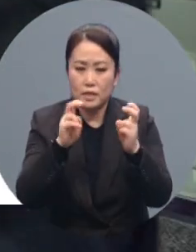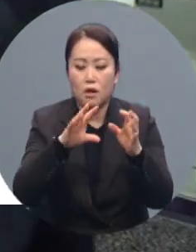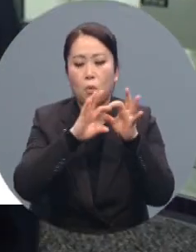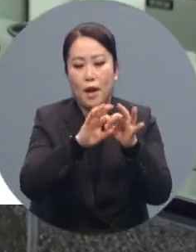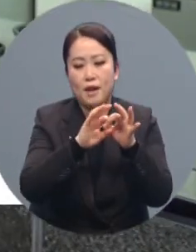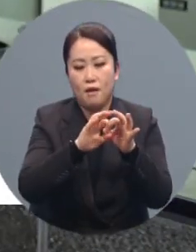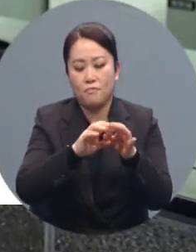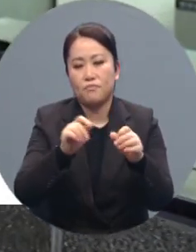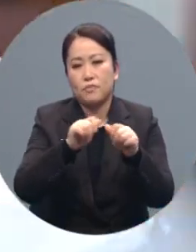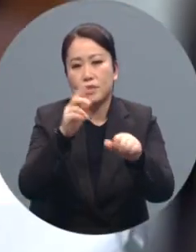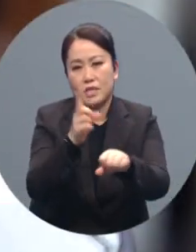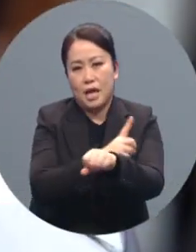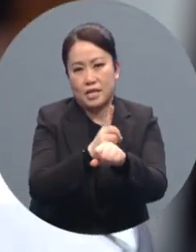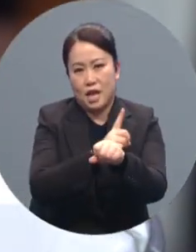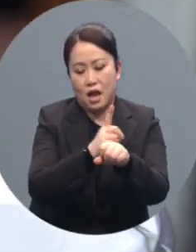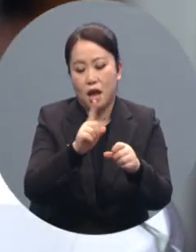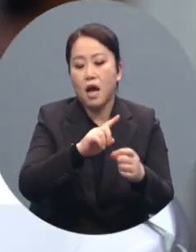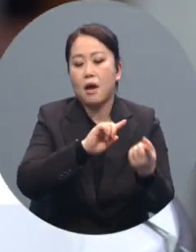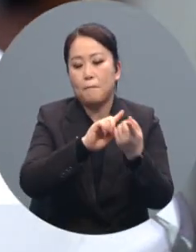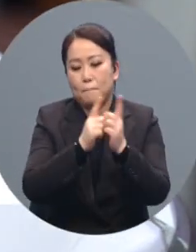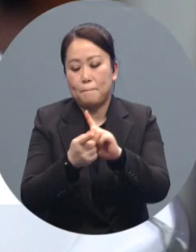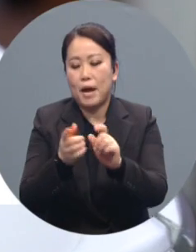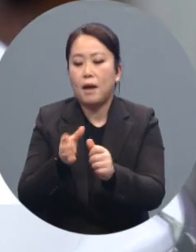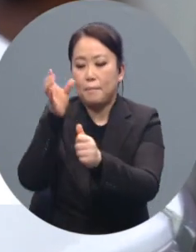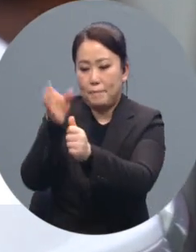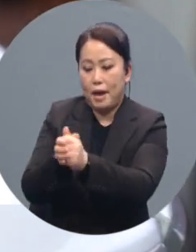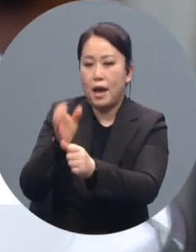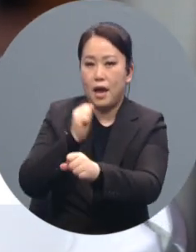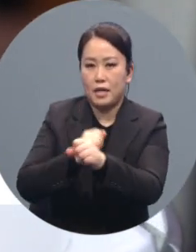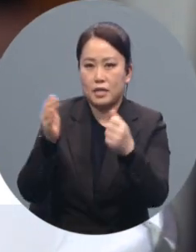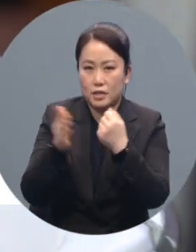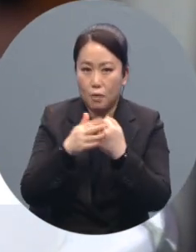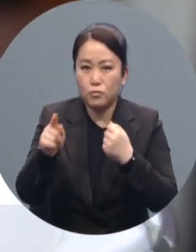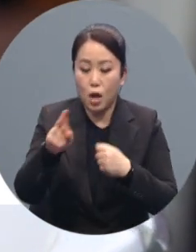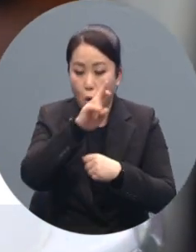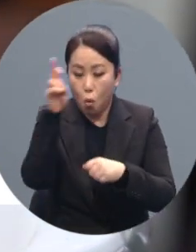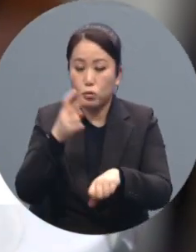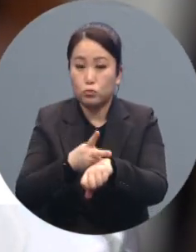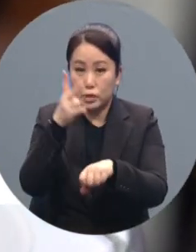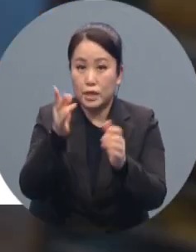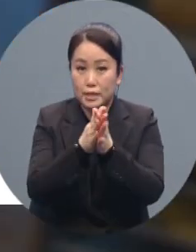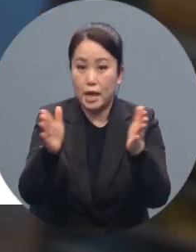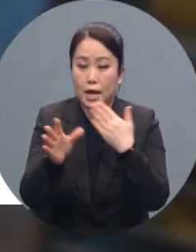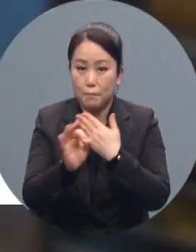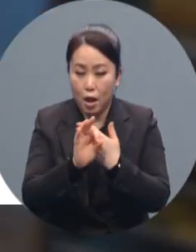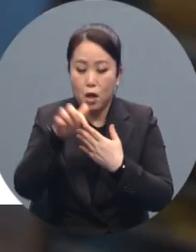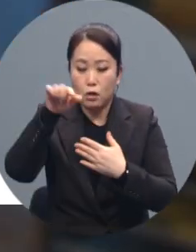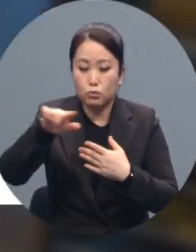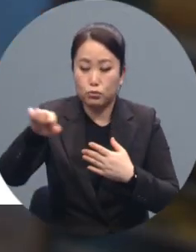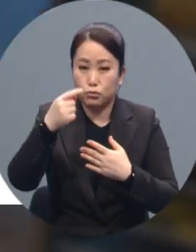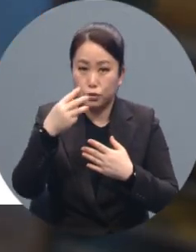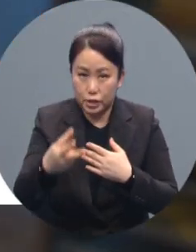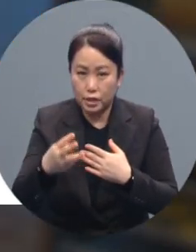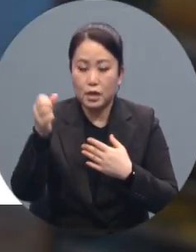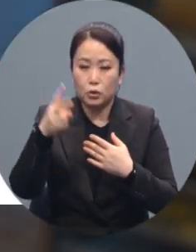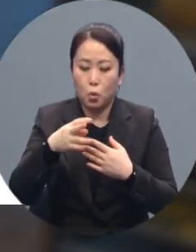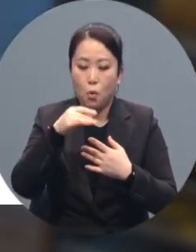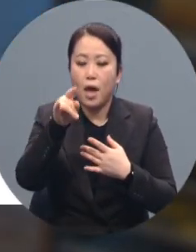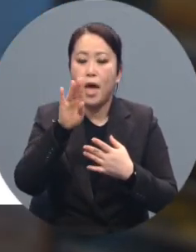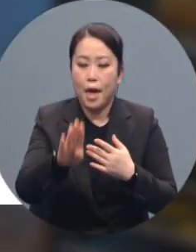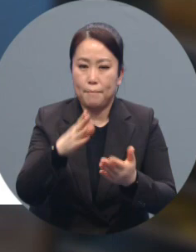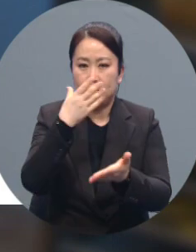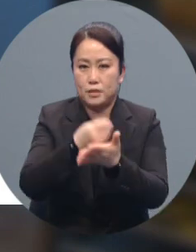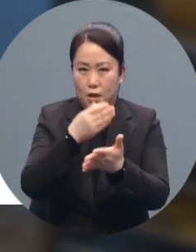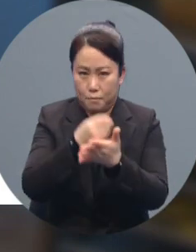것으로 오후 2시에 신규 동 백전 앱이 출시되면 구글 플레이나 앱스토어에서 앱을 설치